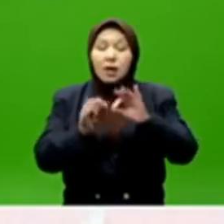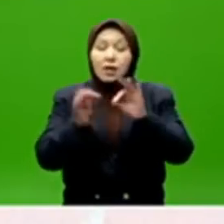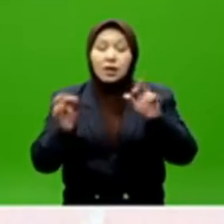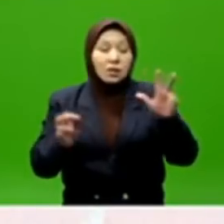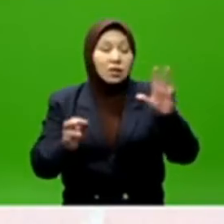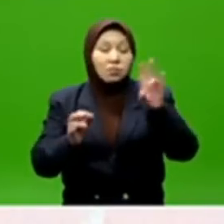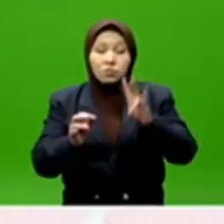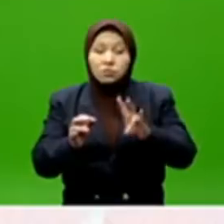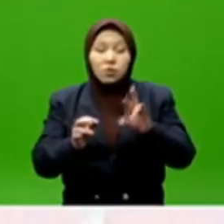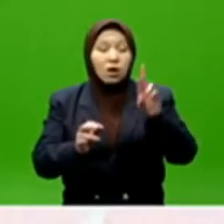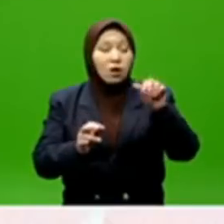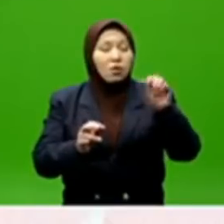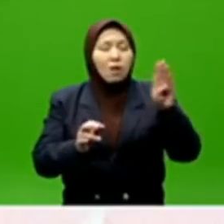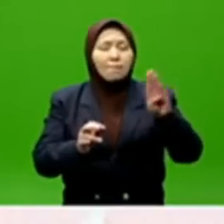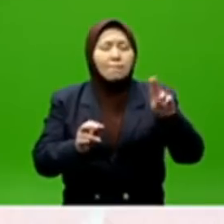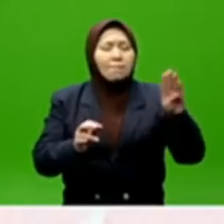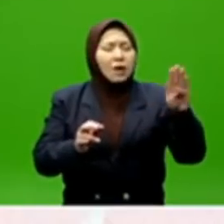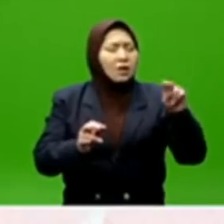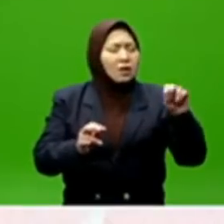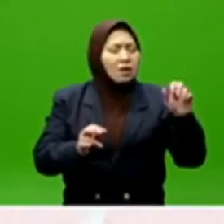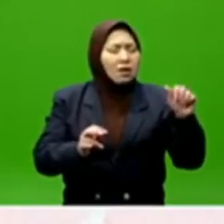ke-37, Rabbana